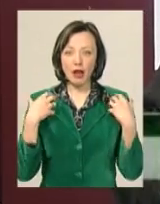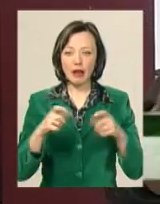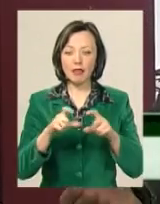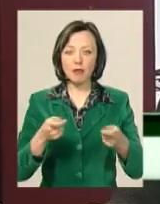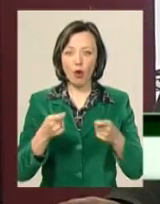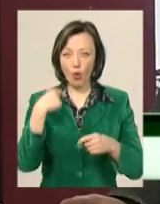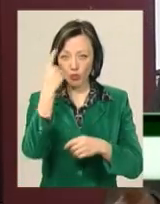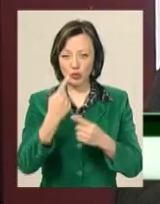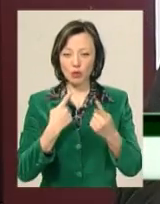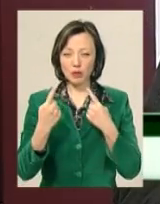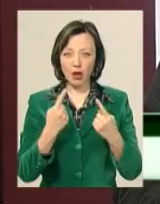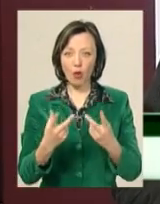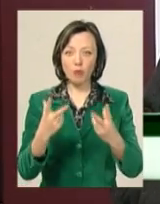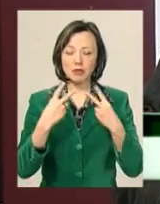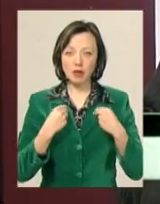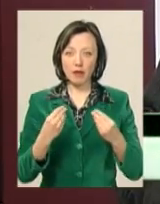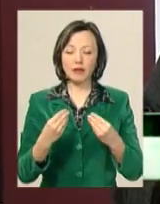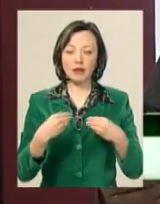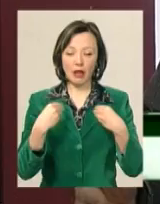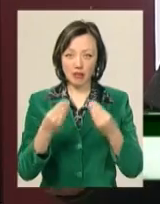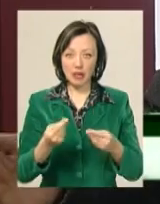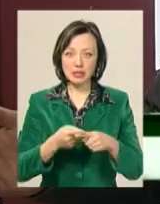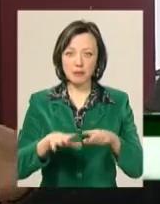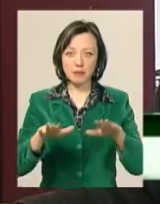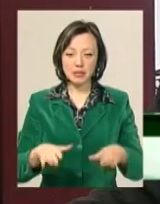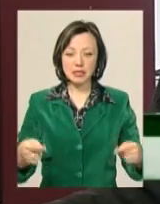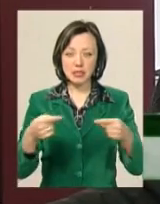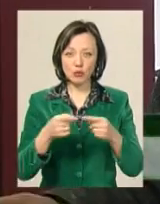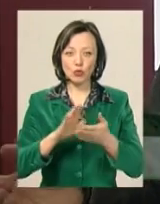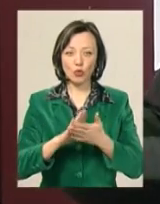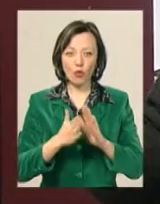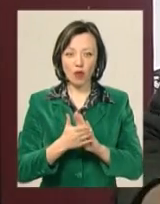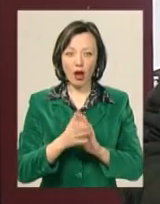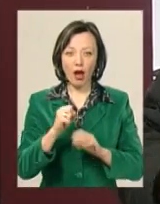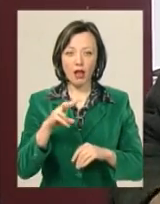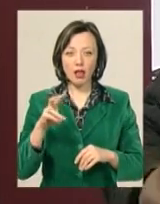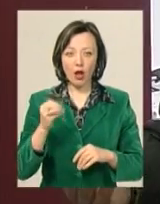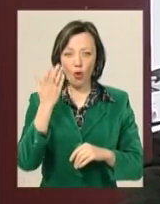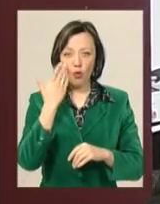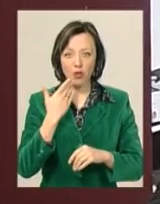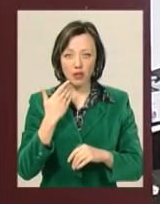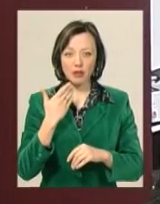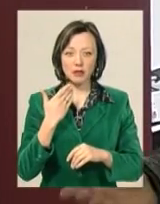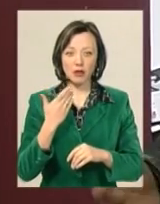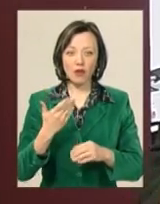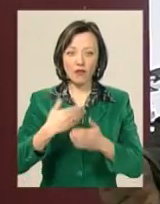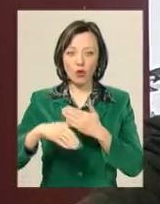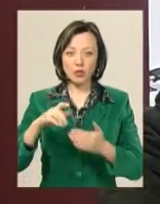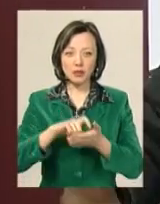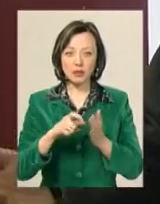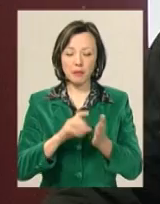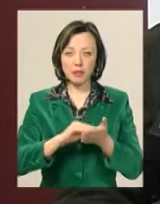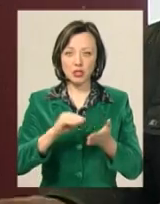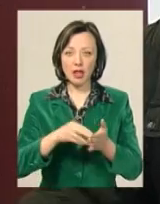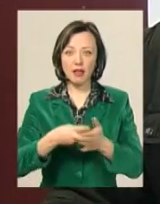він надасть це місце згідно цього договору, але коли ти виходиш з кабінету і пишеш листа,